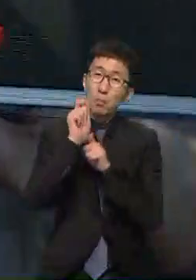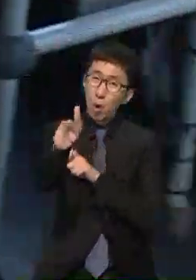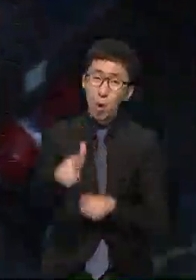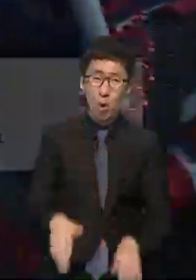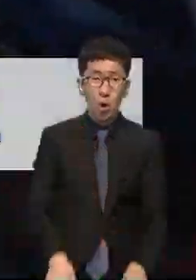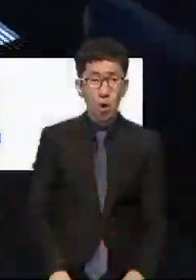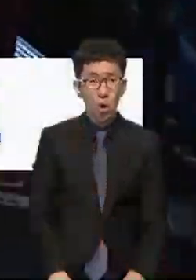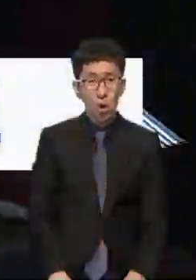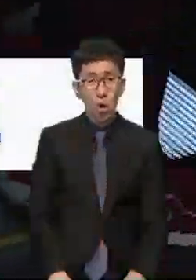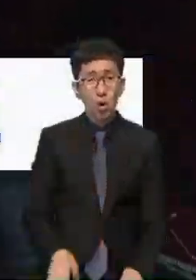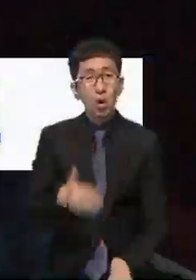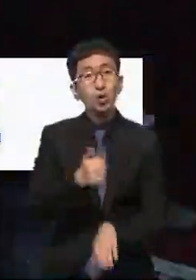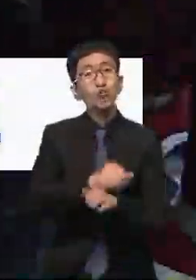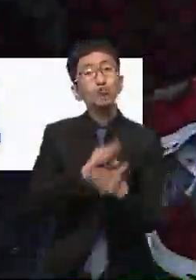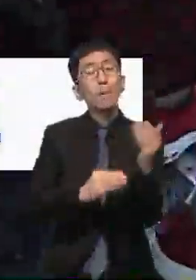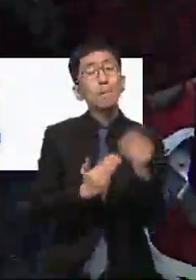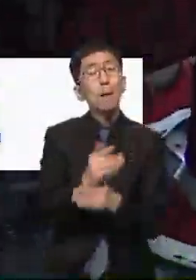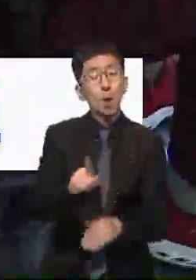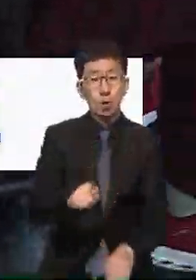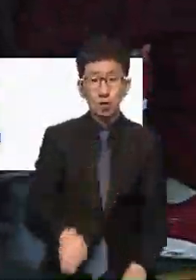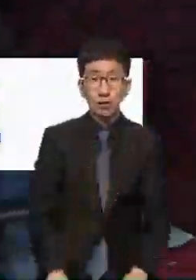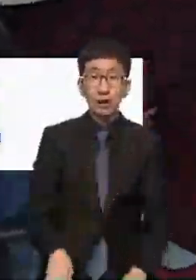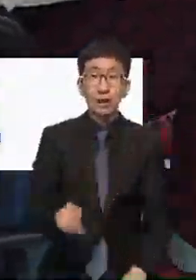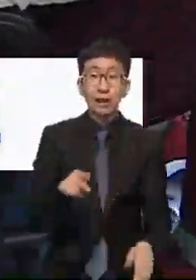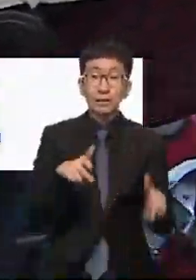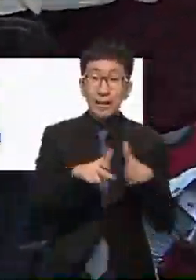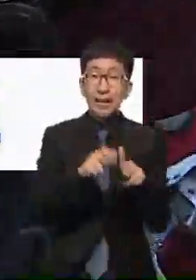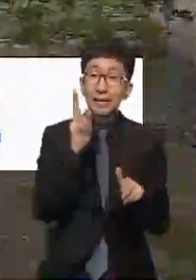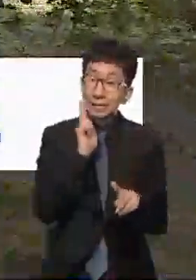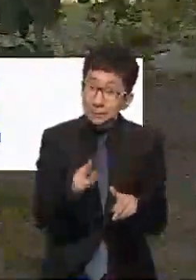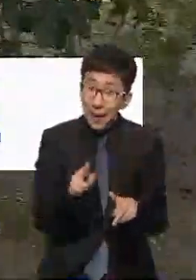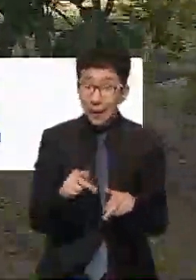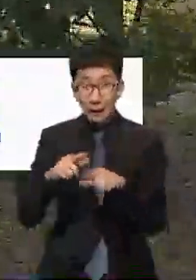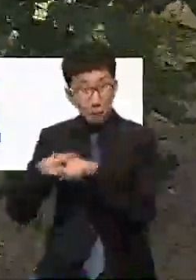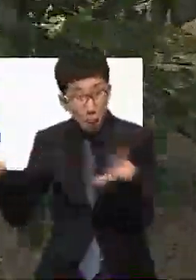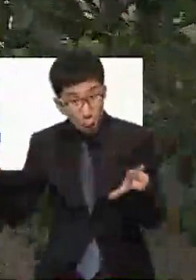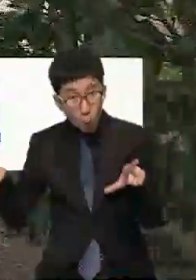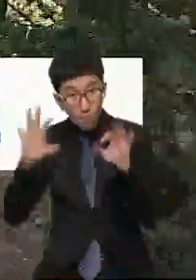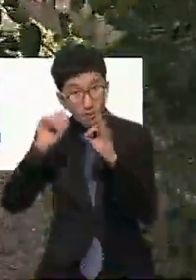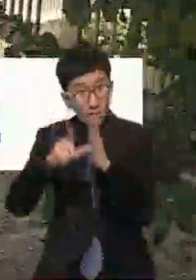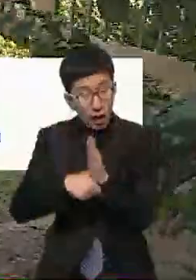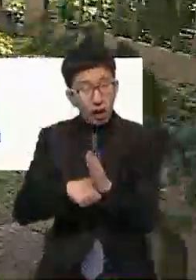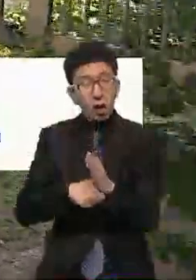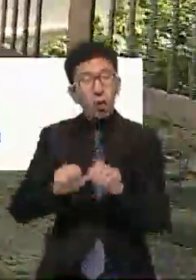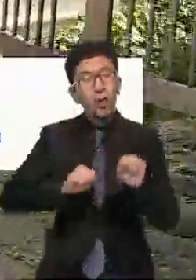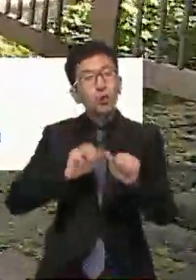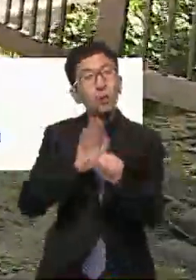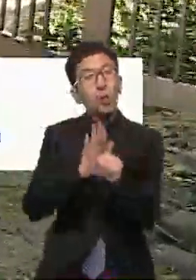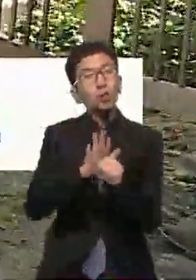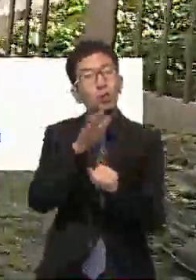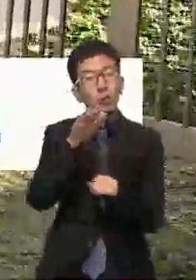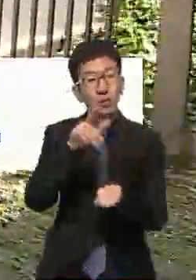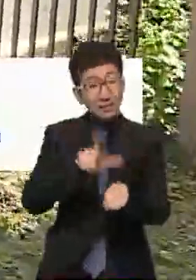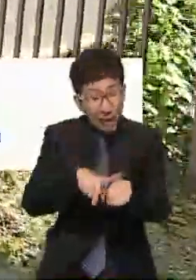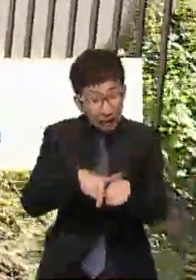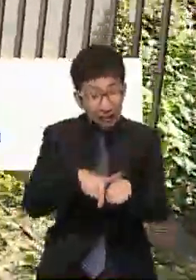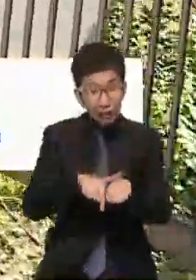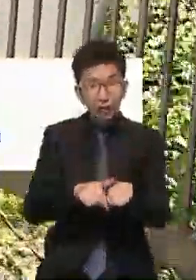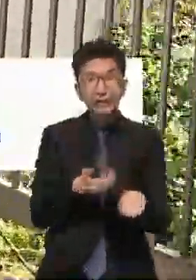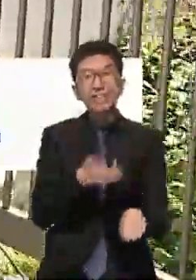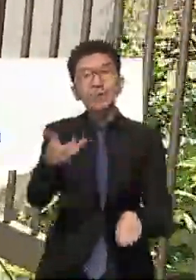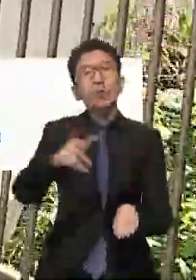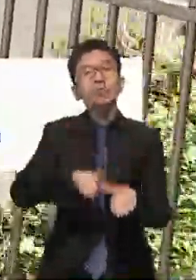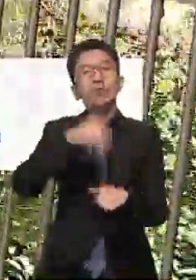문제가 되는 건 장애 정도에 따라 매달 바우처 형태로 지급되는 활동 보조 시간에서 이동 시간까지